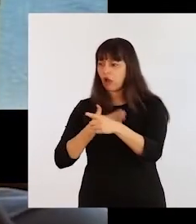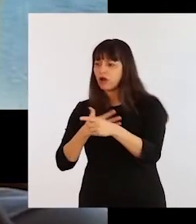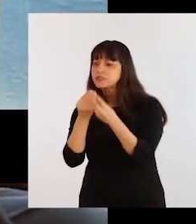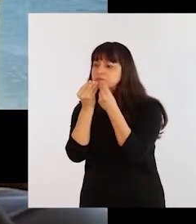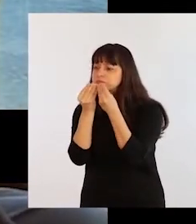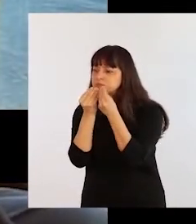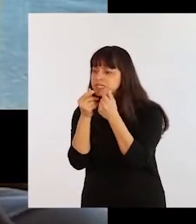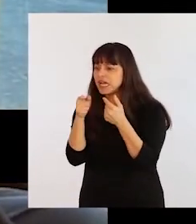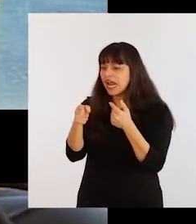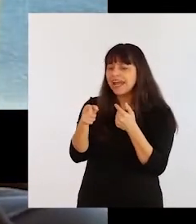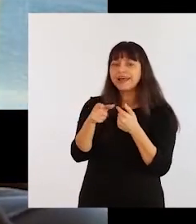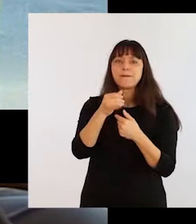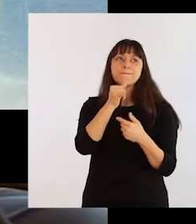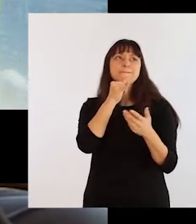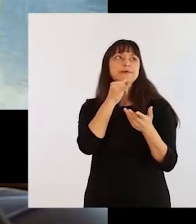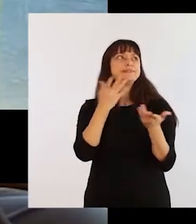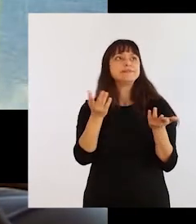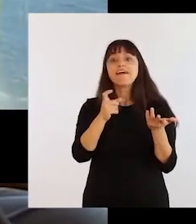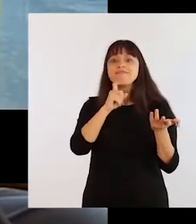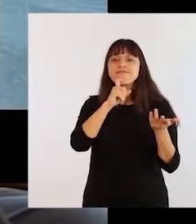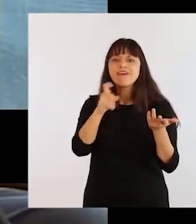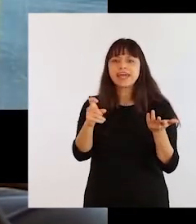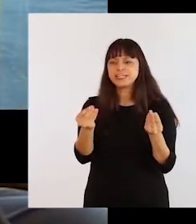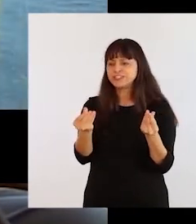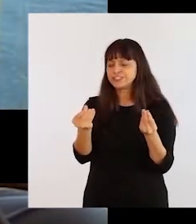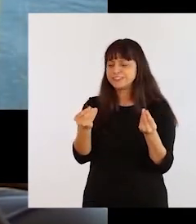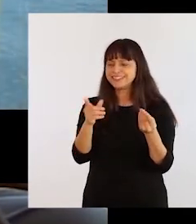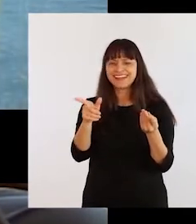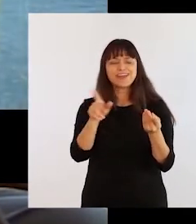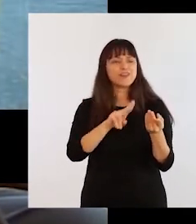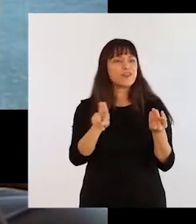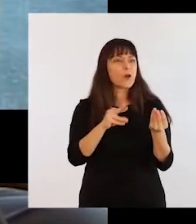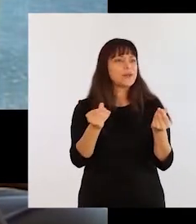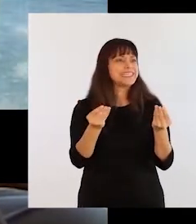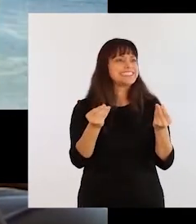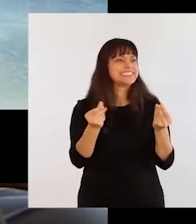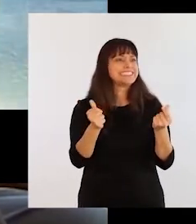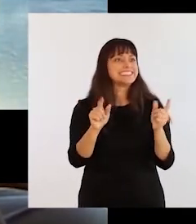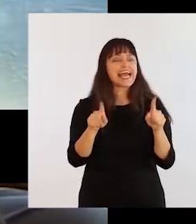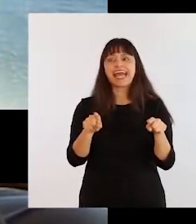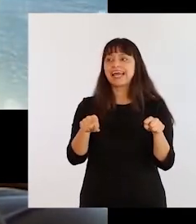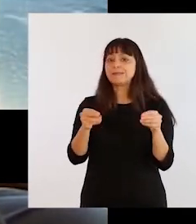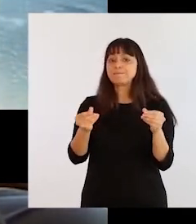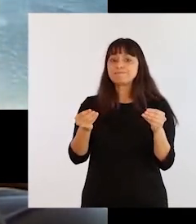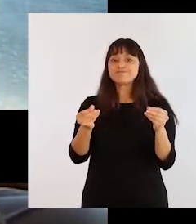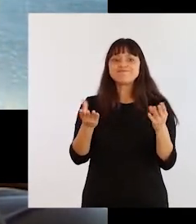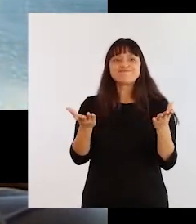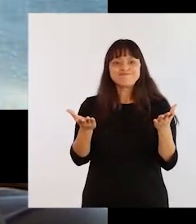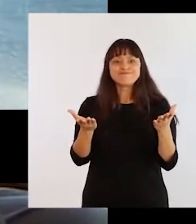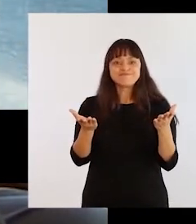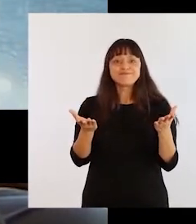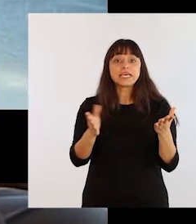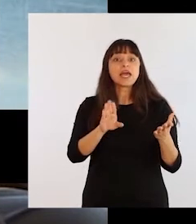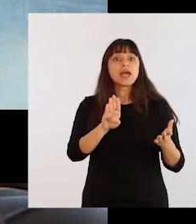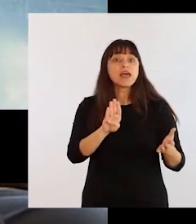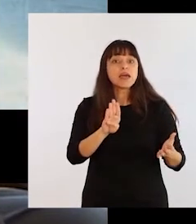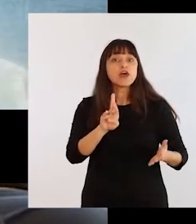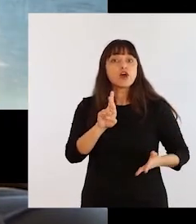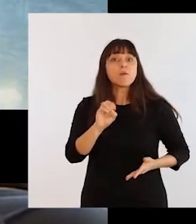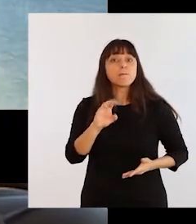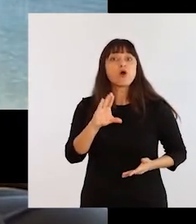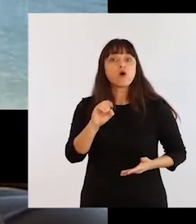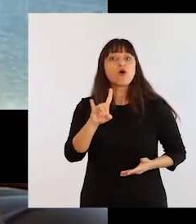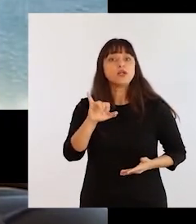déteste le. Moi, je déteste cette plante verte, là, le petit légume vert,